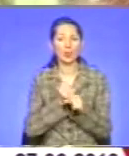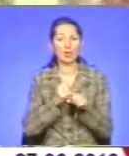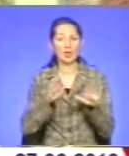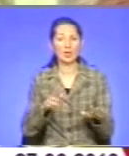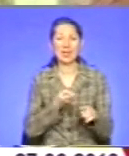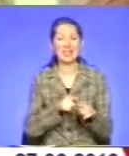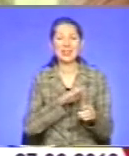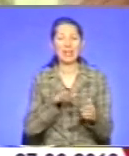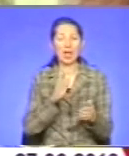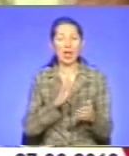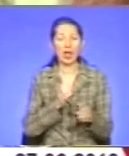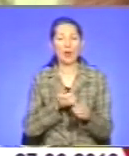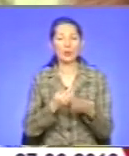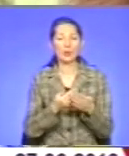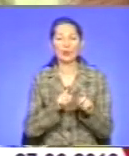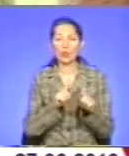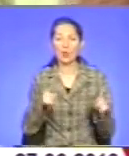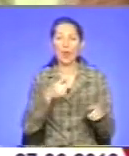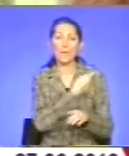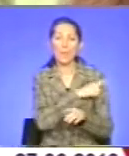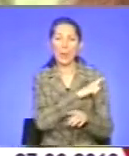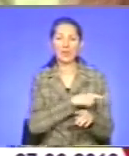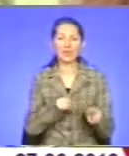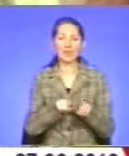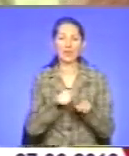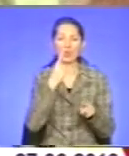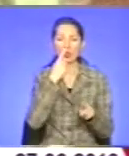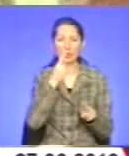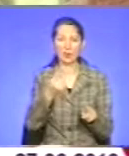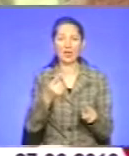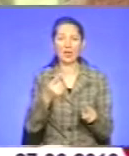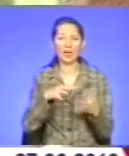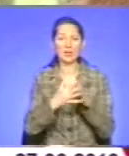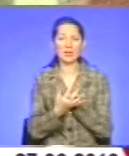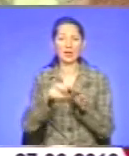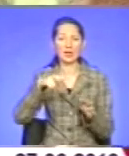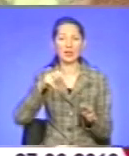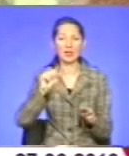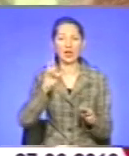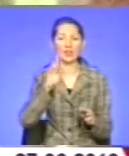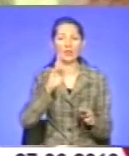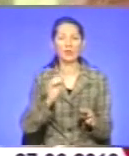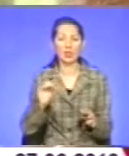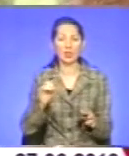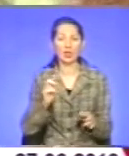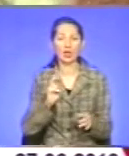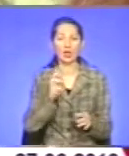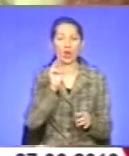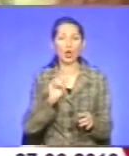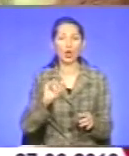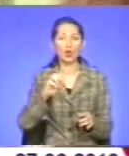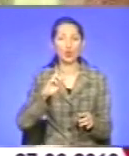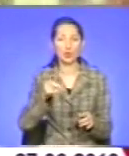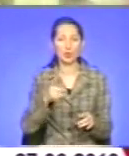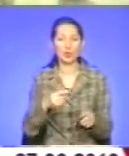таких віддалених населених пунктах, селах Ланівецького, Шумського району. Звичайно, крім того, що передбачає зараз